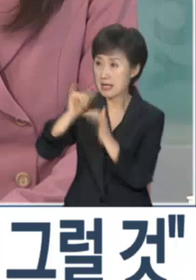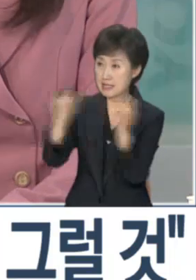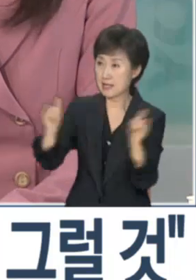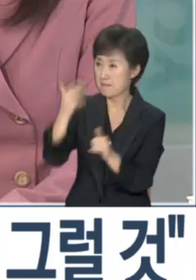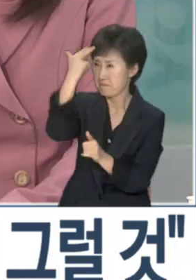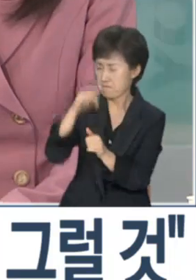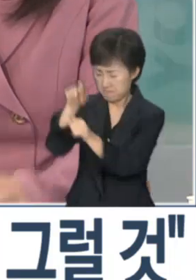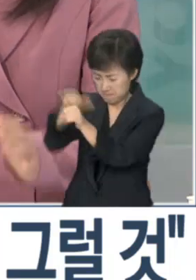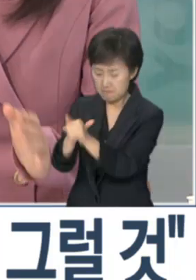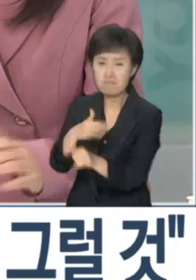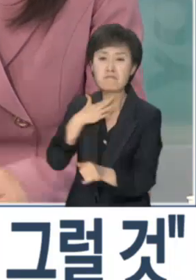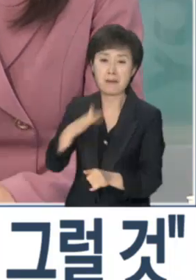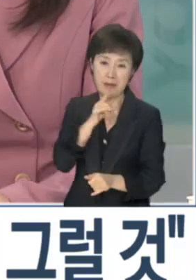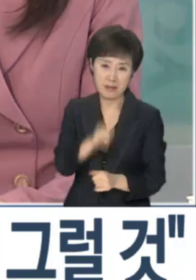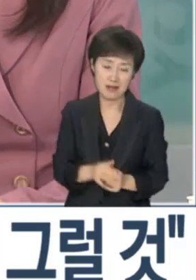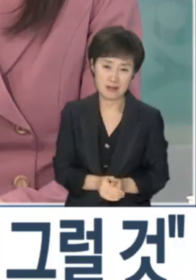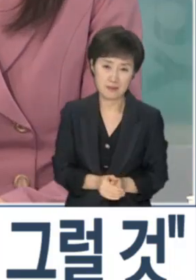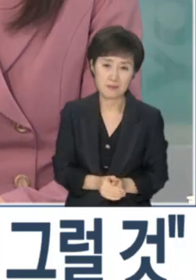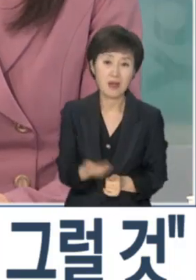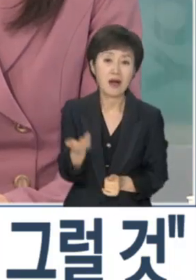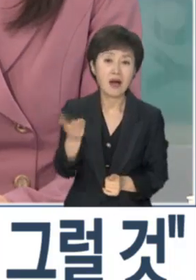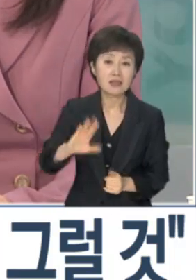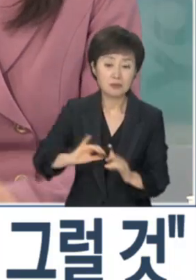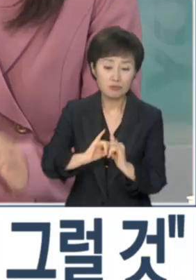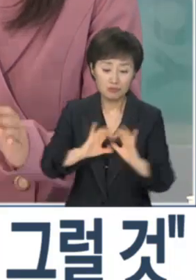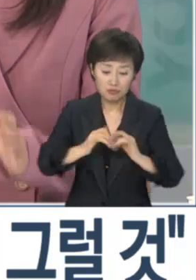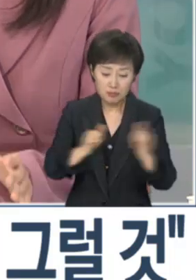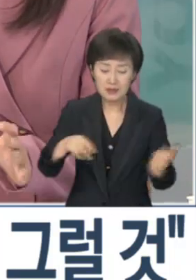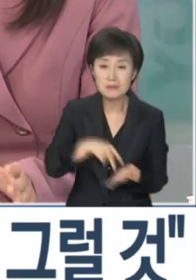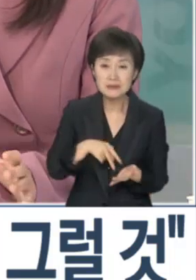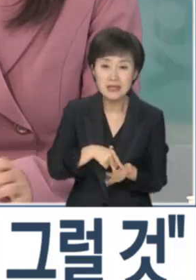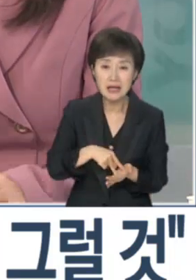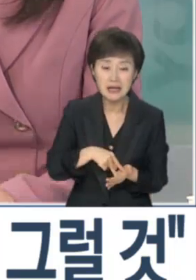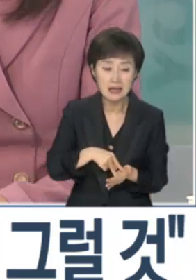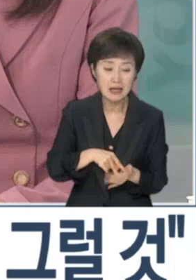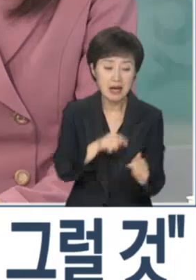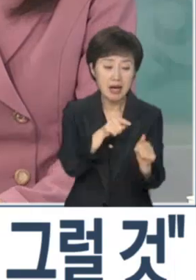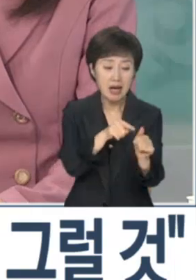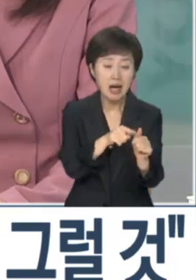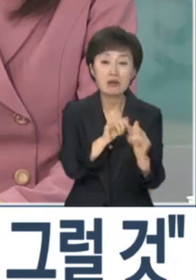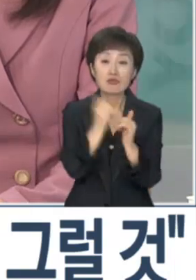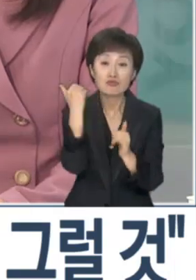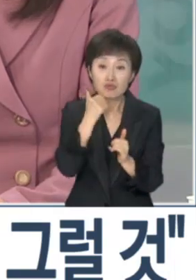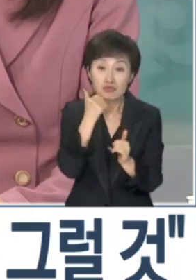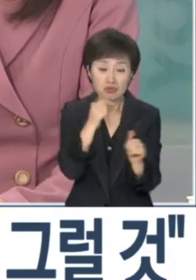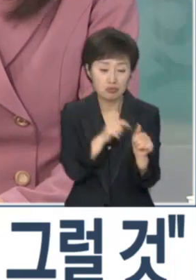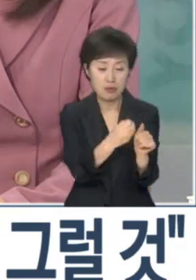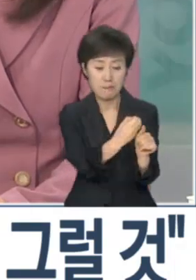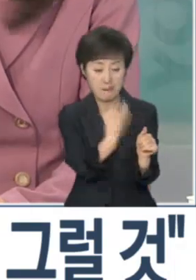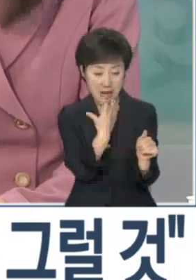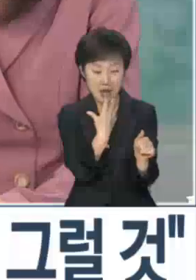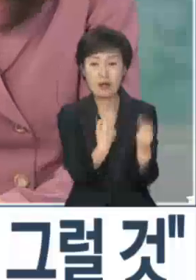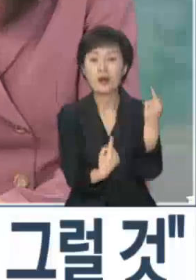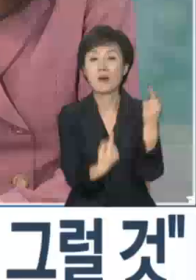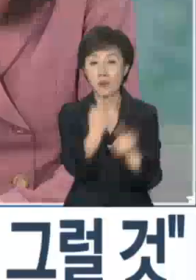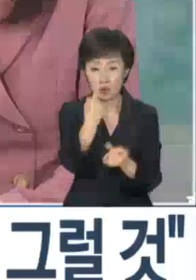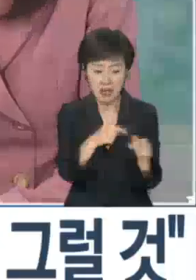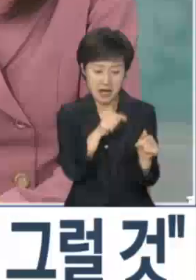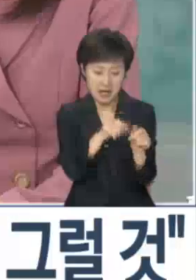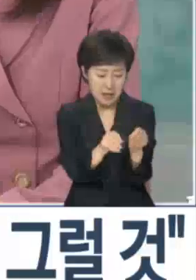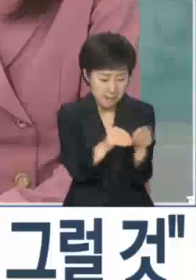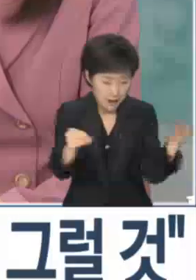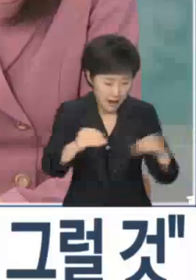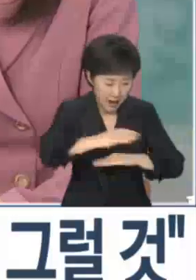같습니다. 그런데 국민들께서는요, 어떤 한 사람이 말을 하는 것, 그것도 중요하겠지만 말보다는 그동안 살아온